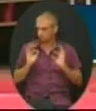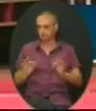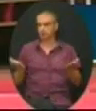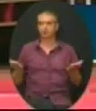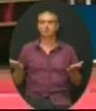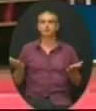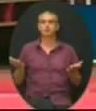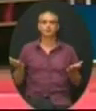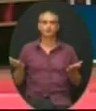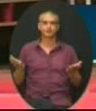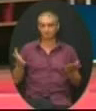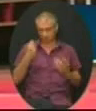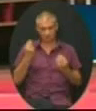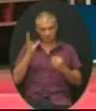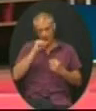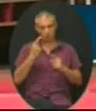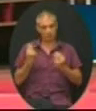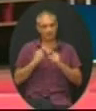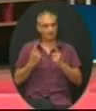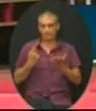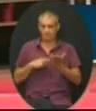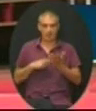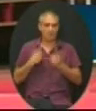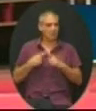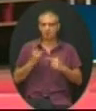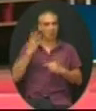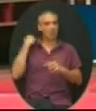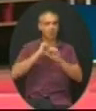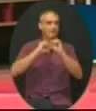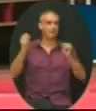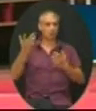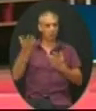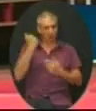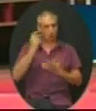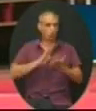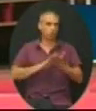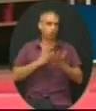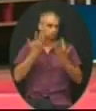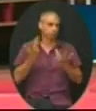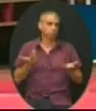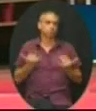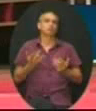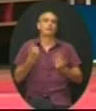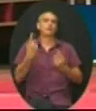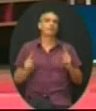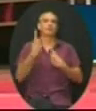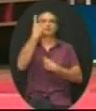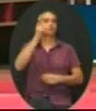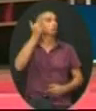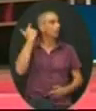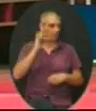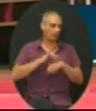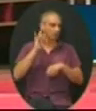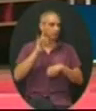לקחו דברים אחרים, כי עד היום לא היו פיגועים שם, לקחו את זה בחשבון. אבל הנה, תמיד יש מקרה ראשון, ולכן